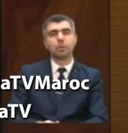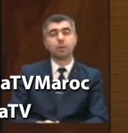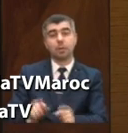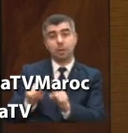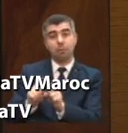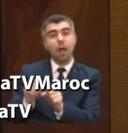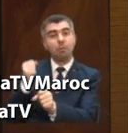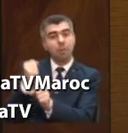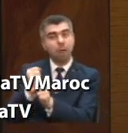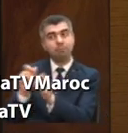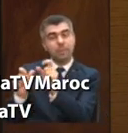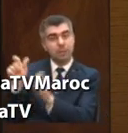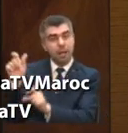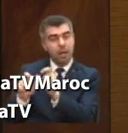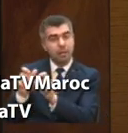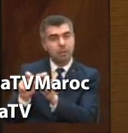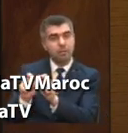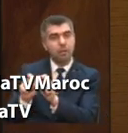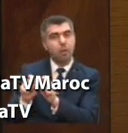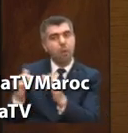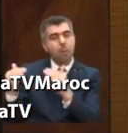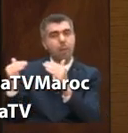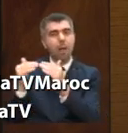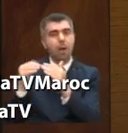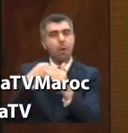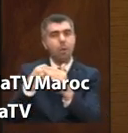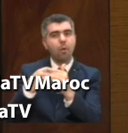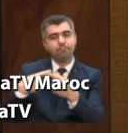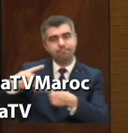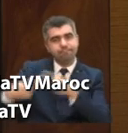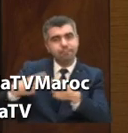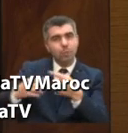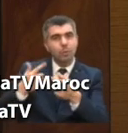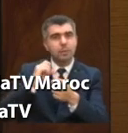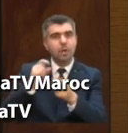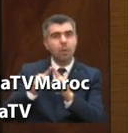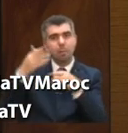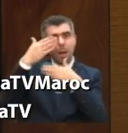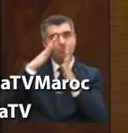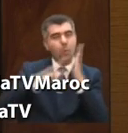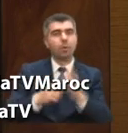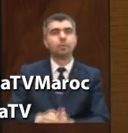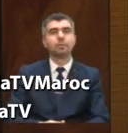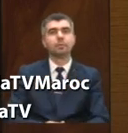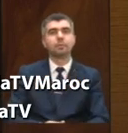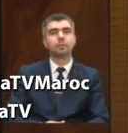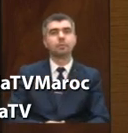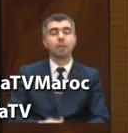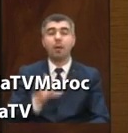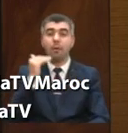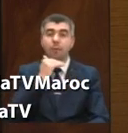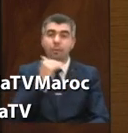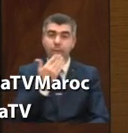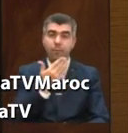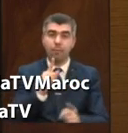قطاعاً مشغلاً ونظراً من جهة أخرى لدورها الأساسي في النسيج الاقتصادي الوطني. وبالتالي فإن المطلوب هو تسهيل